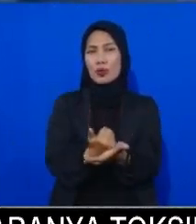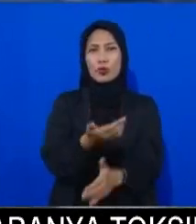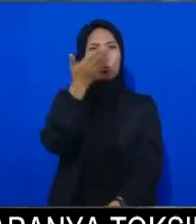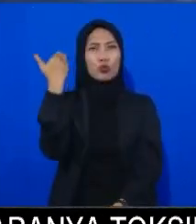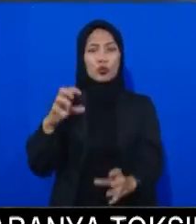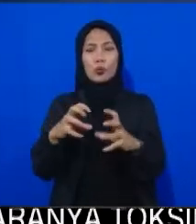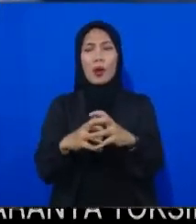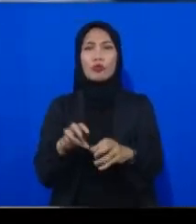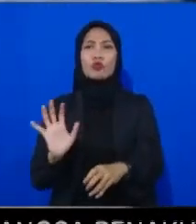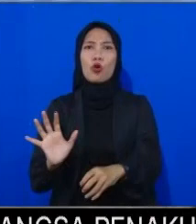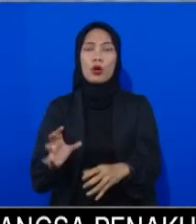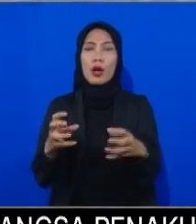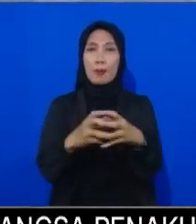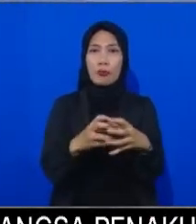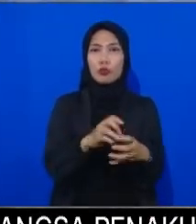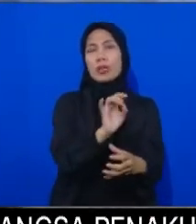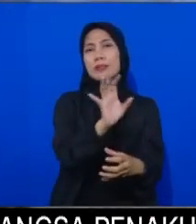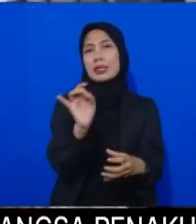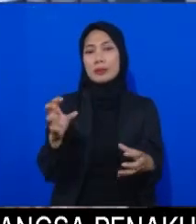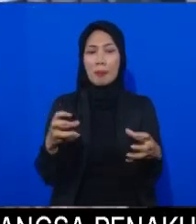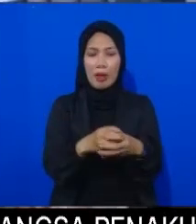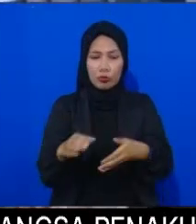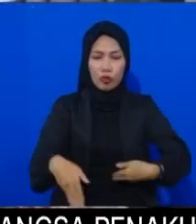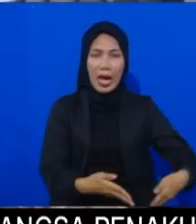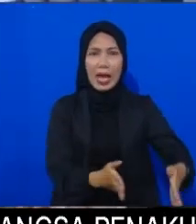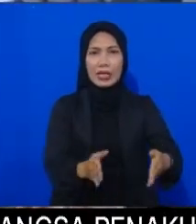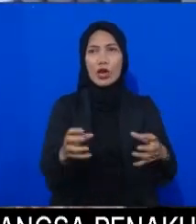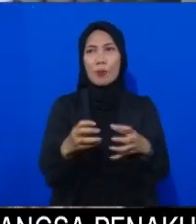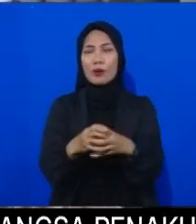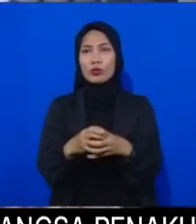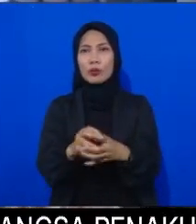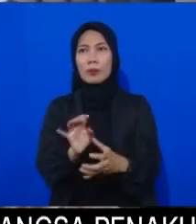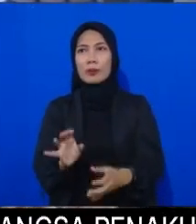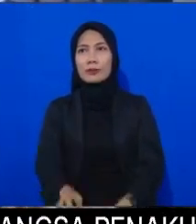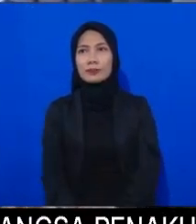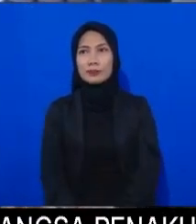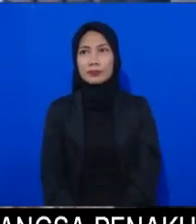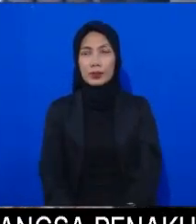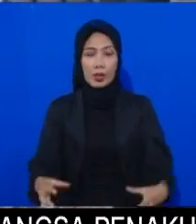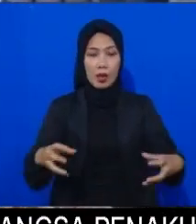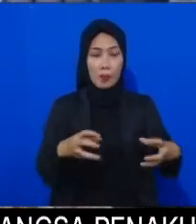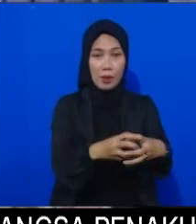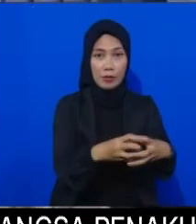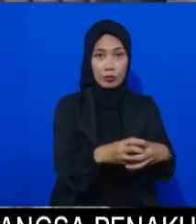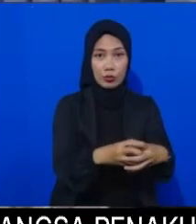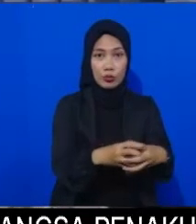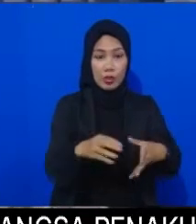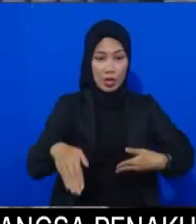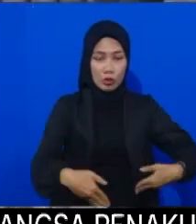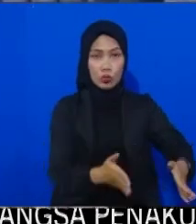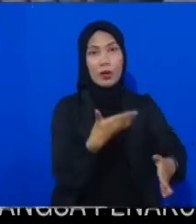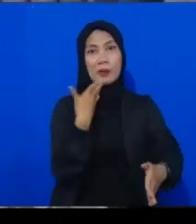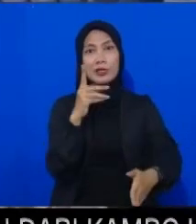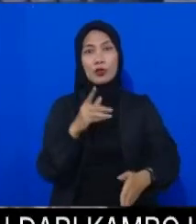seperti granit zeolit hingga batu kali batu kali tidak hanya bisa digunakan untuk pondasi rumah tetapi